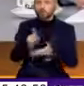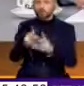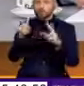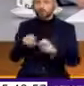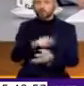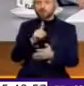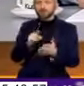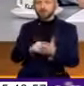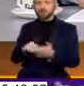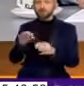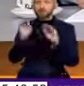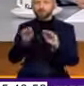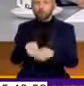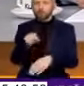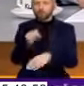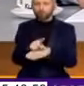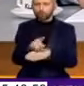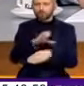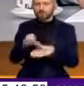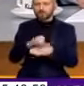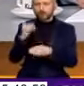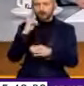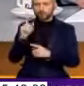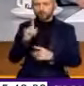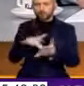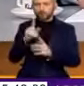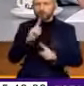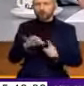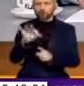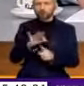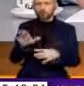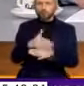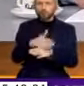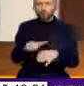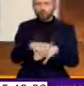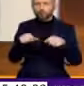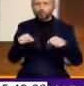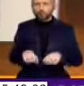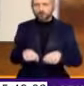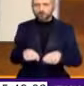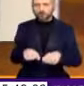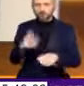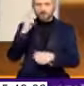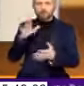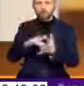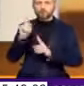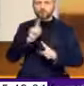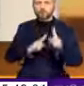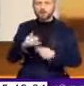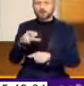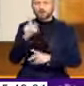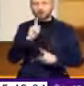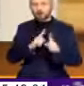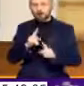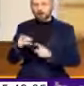розглядатися питання протокольного доручення секретаря Київської міської ради щодо розподілу повноважень Київської міської ради, райрад